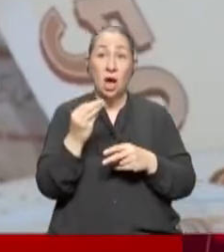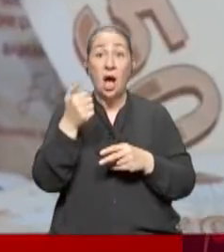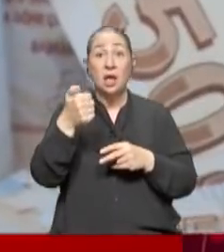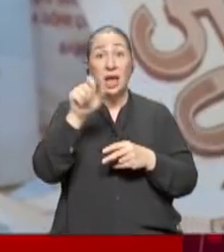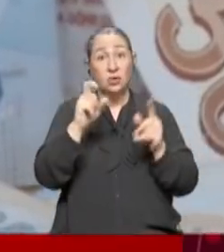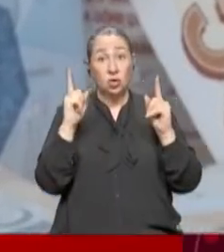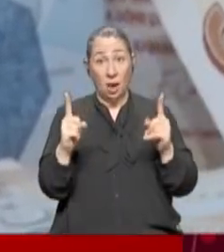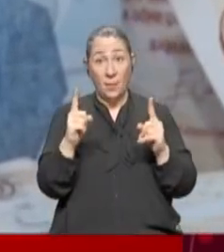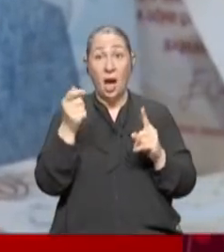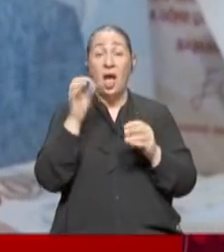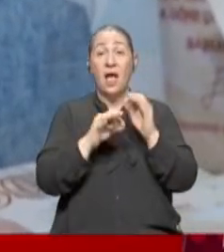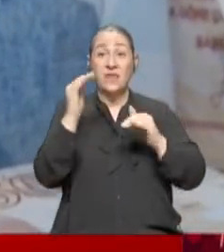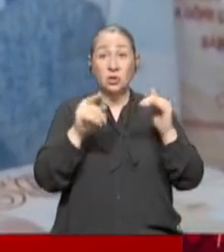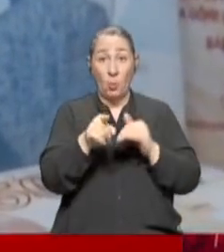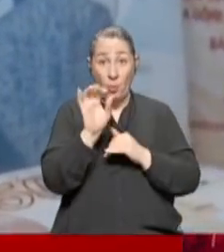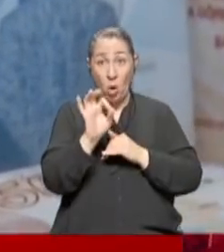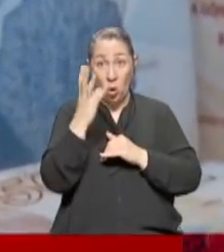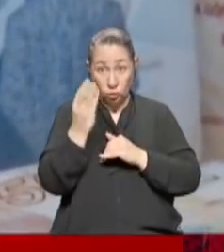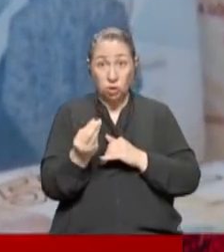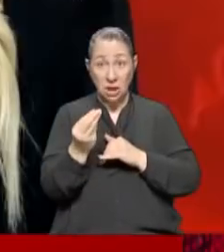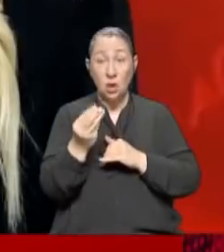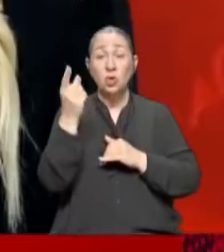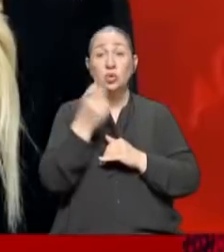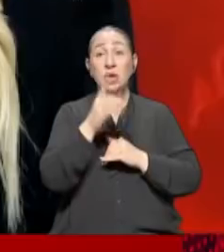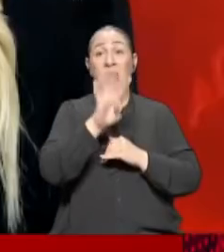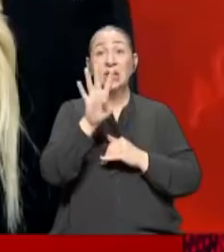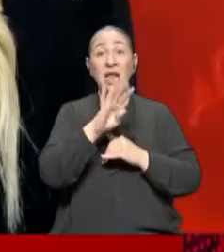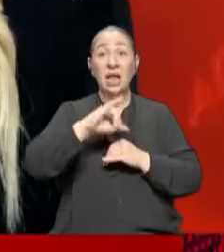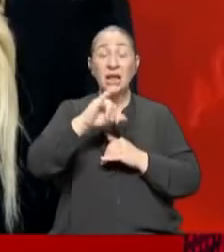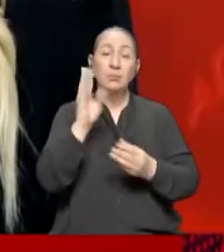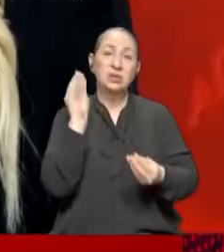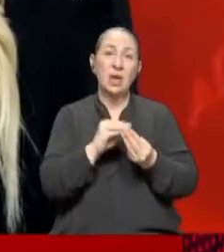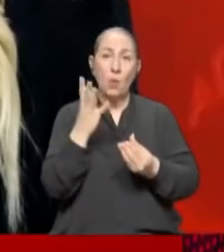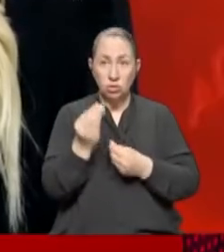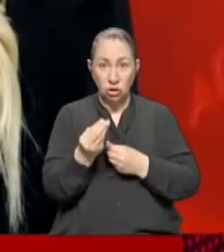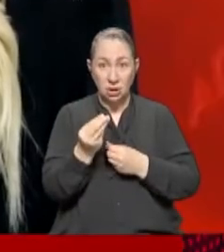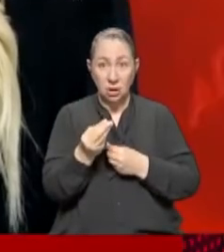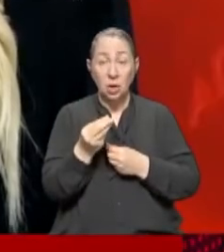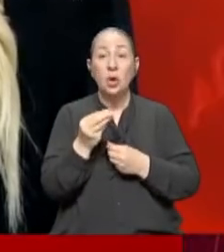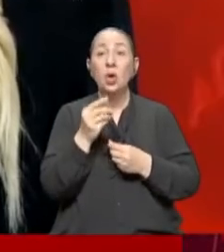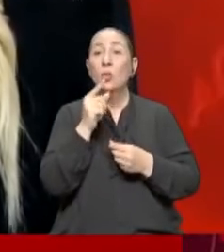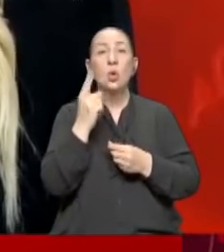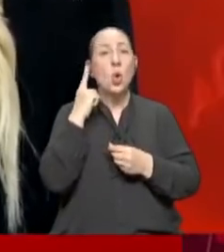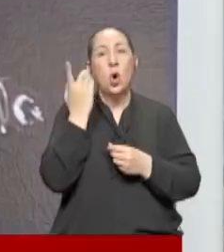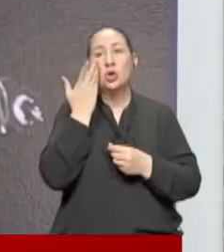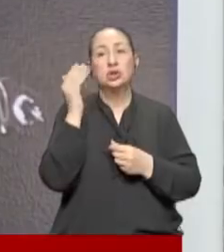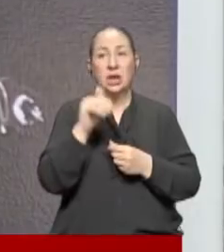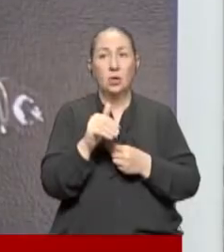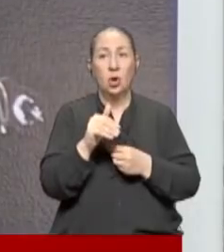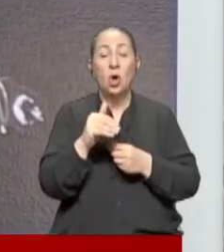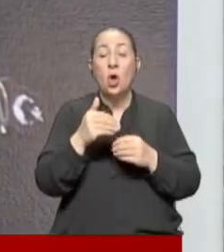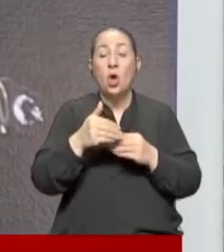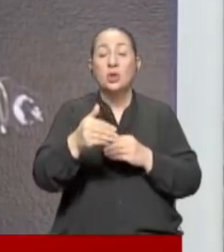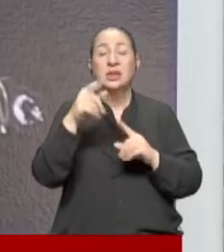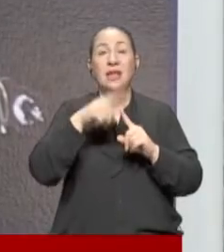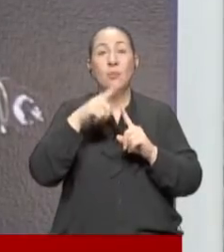6 aylık dönemde enflasyon böyle olursa şayet %40'lara yakın bir zam yapılacak. Kulağa da hoş geliyor.